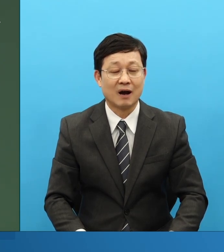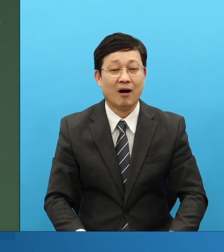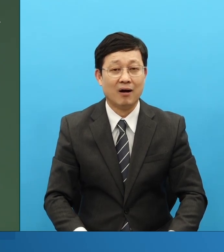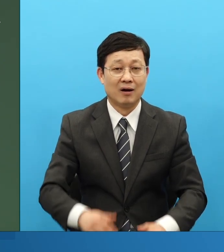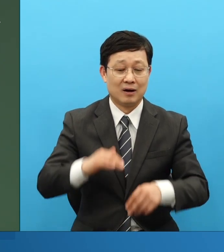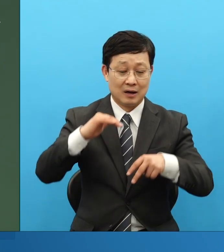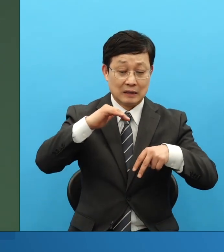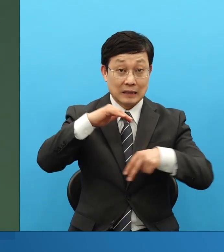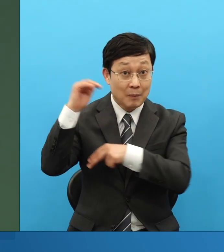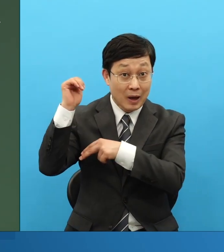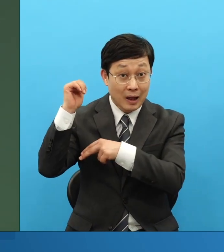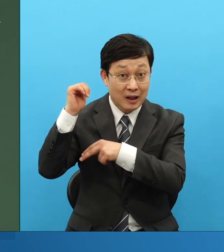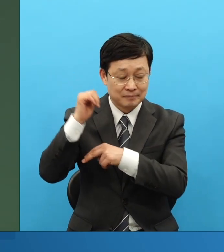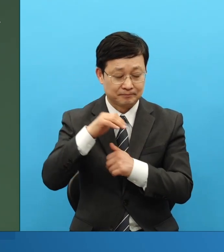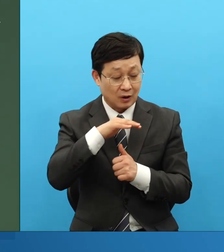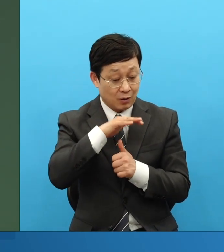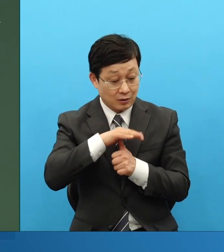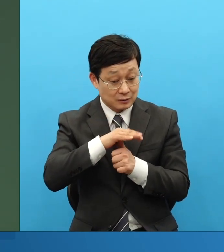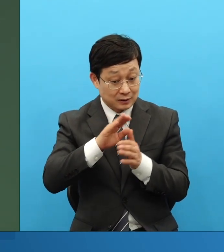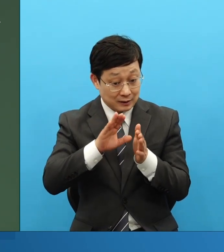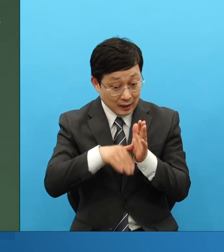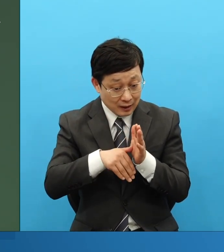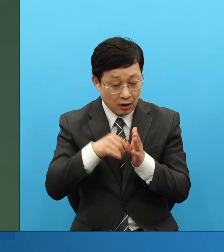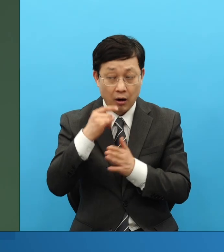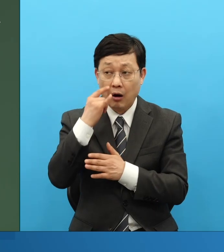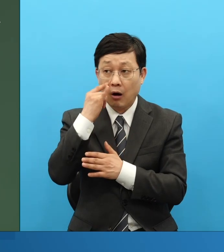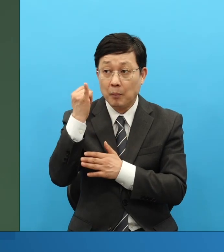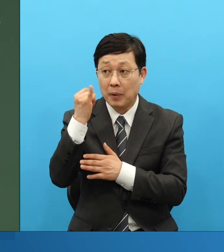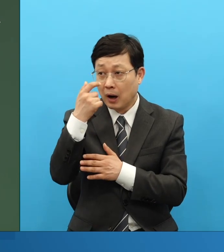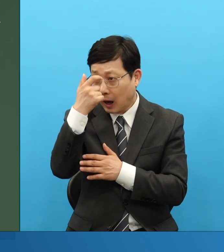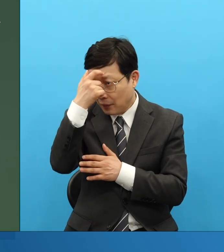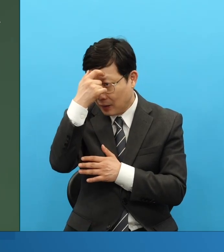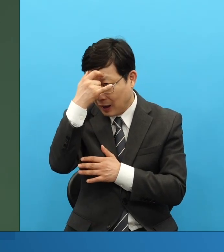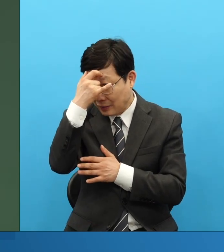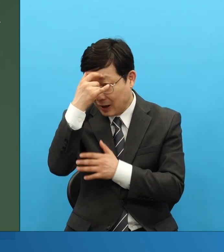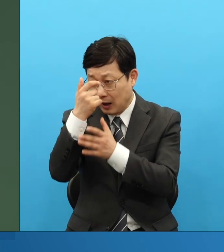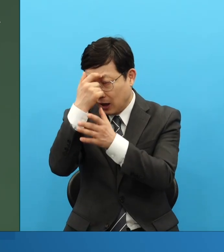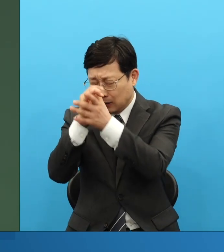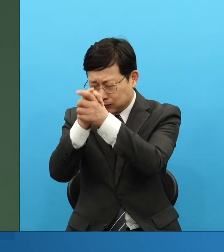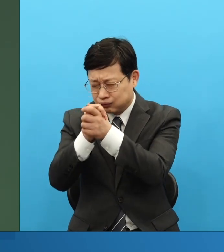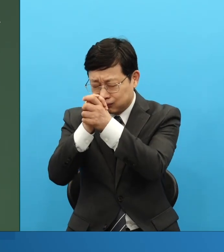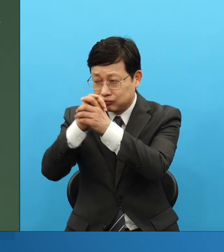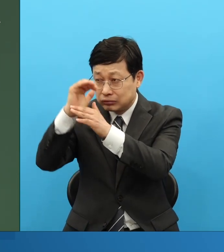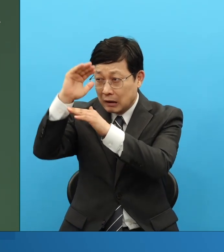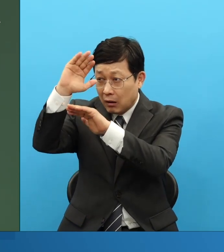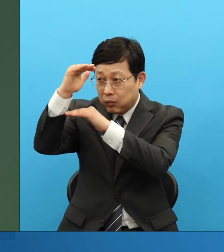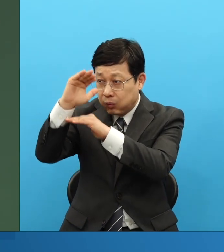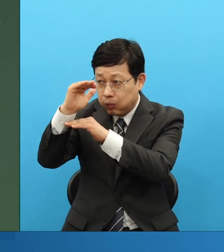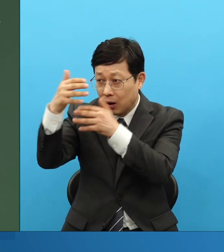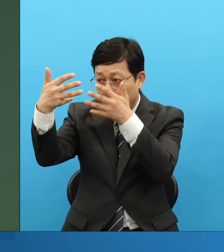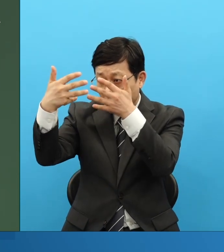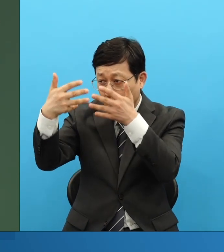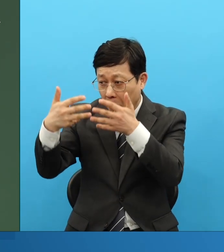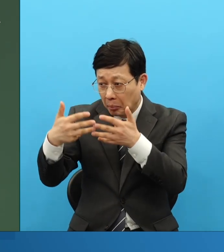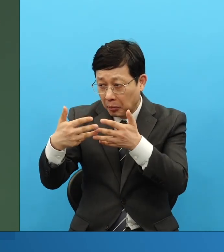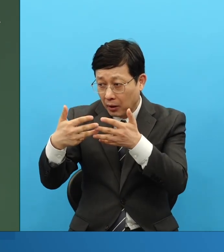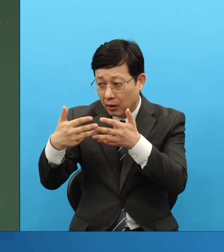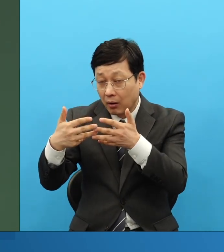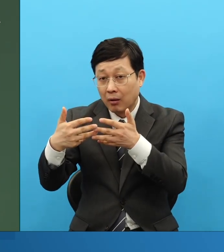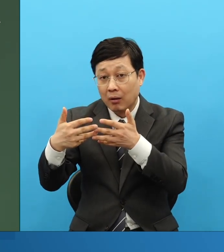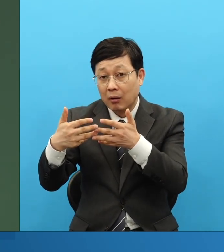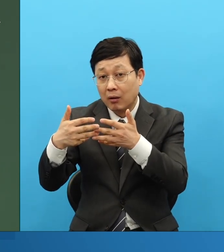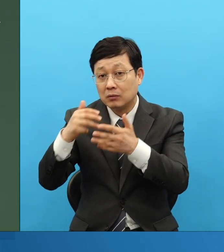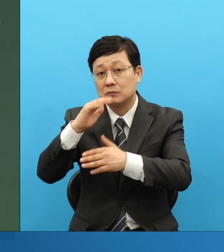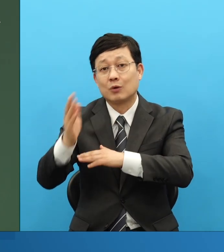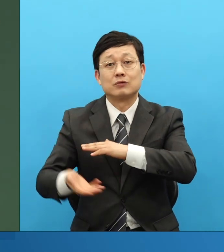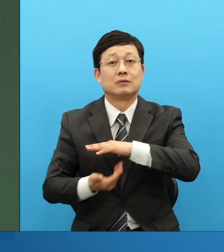어릴 때 어머니의 기도로 태어난 이 사무엘이 그대로 성취돼 있어요. That Samuel was born by his mother's prayer when he was young, those things were fulfilled exactly that